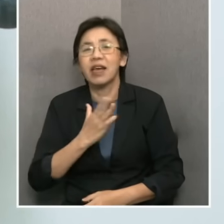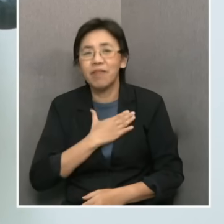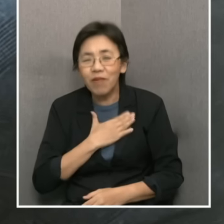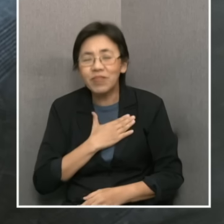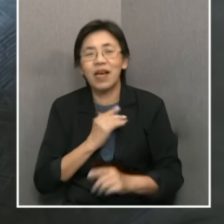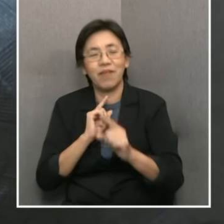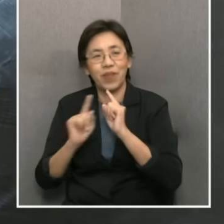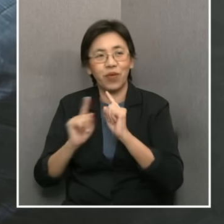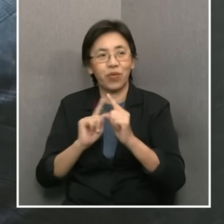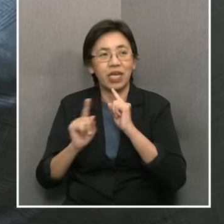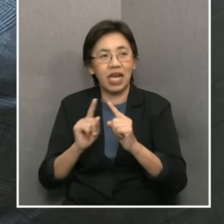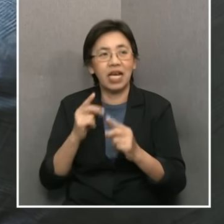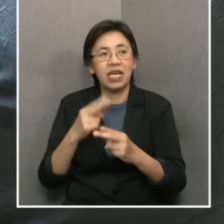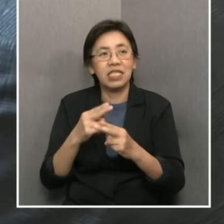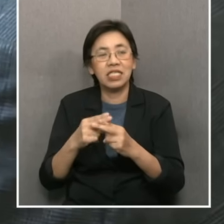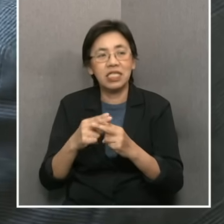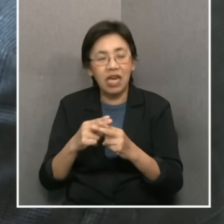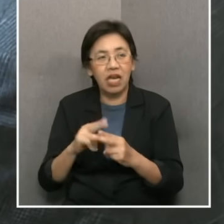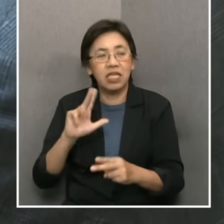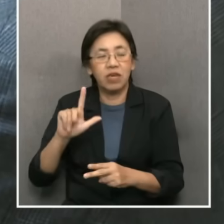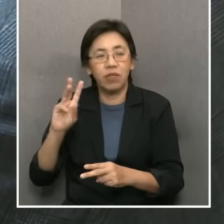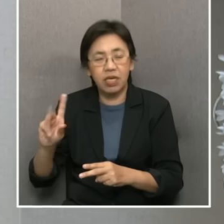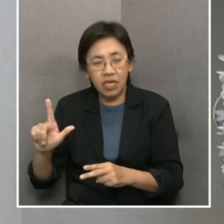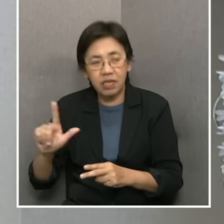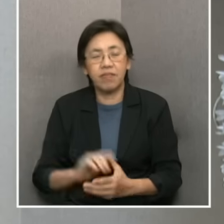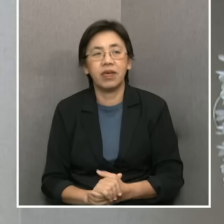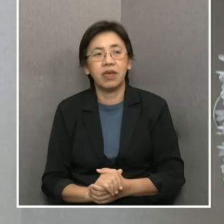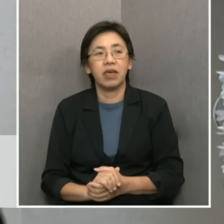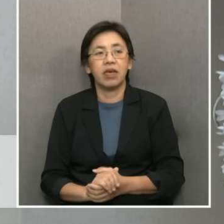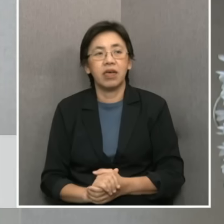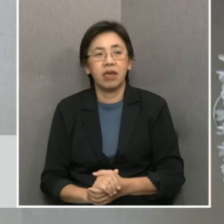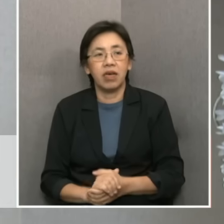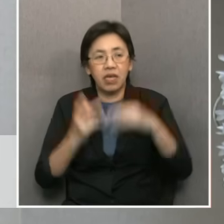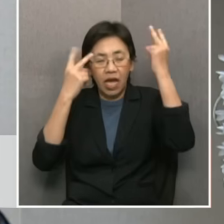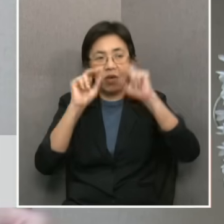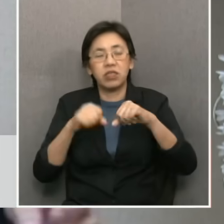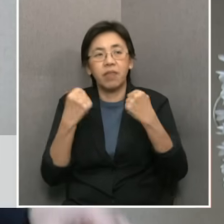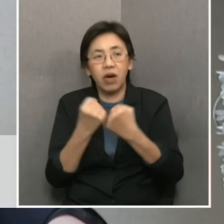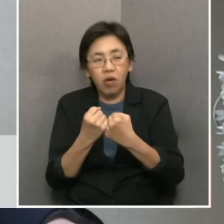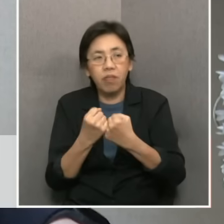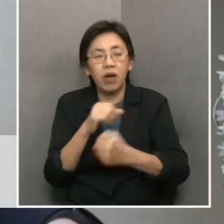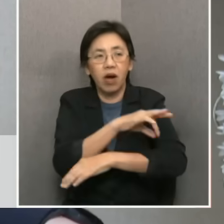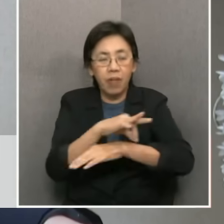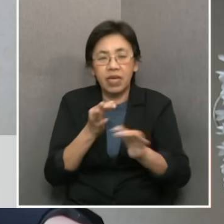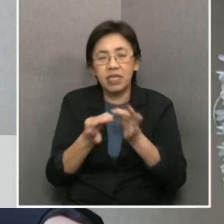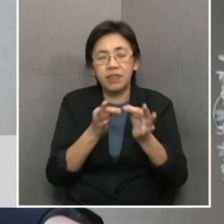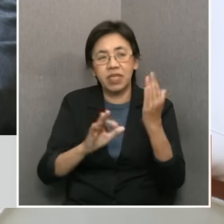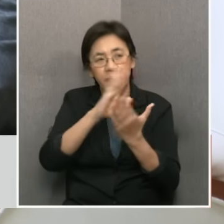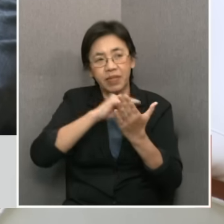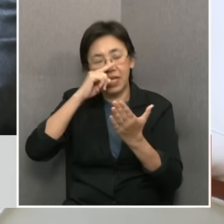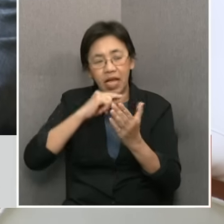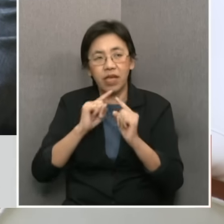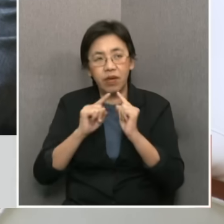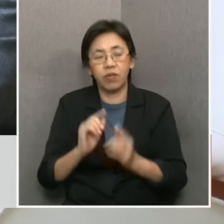คุยนายชวลิตจันทรรัตน์กรรมการบริษัททีมกรุ๊ปและนายกสมาคมวิศวกรที่ปรึกษาแห่งประเทศไทยครับ